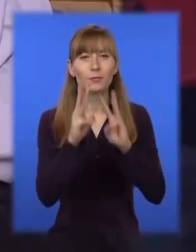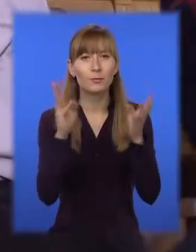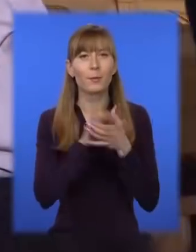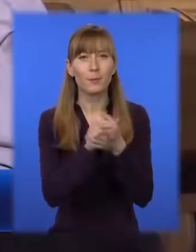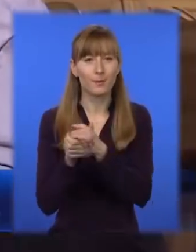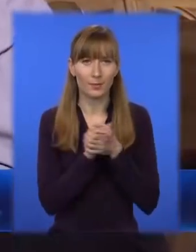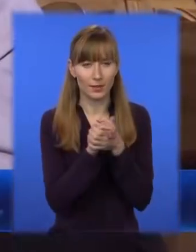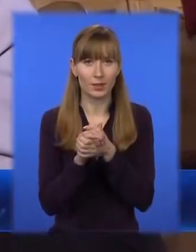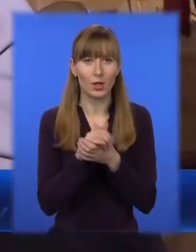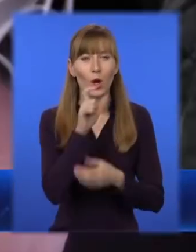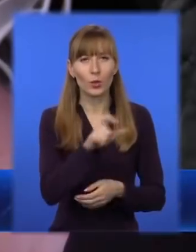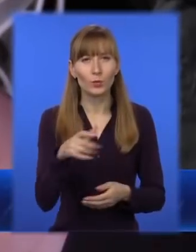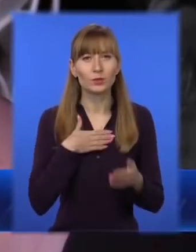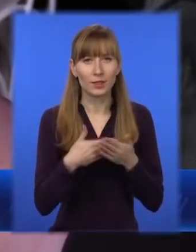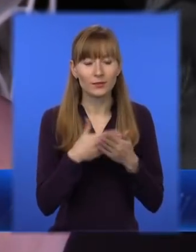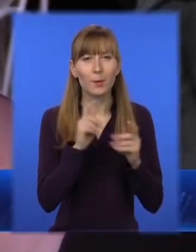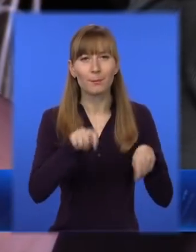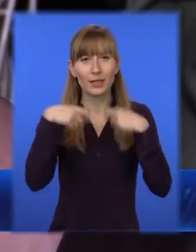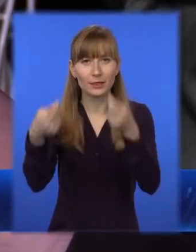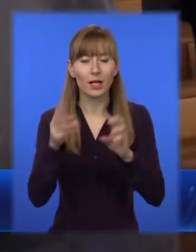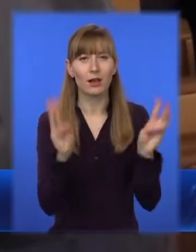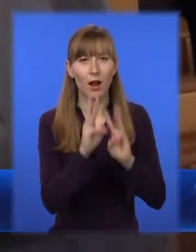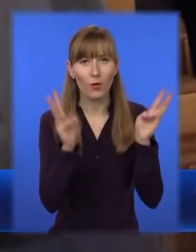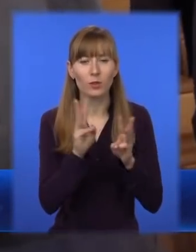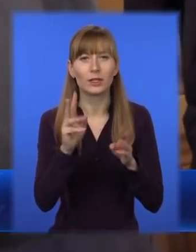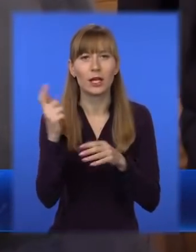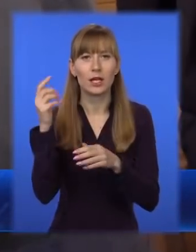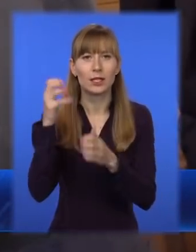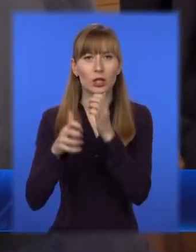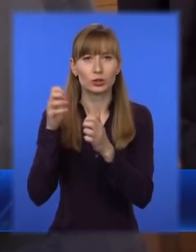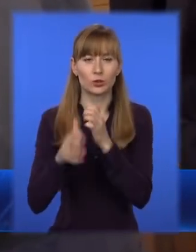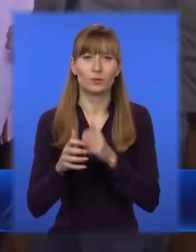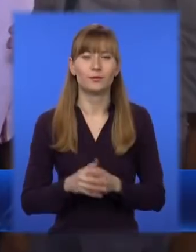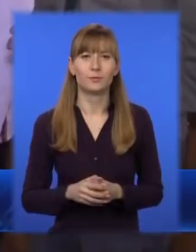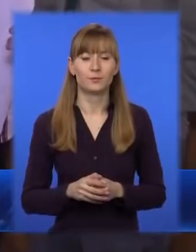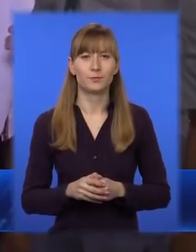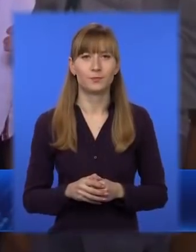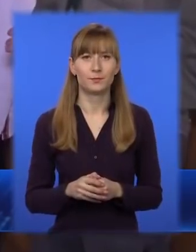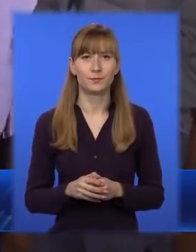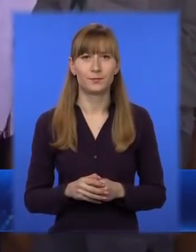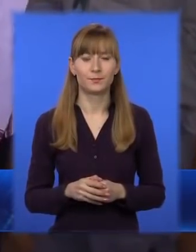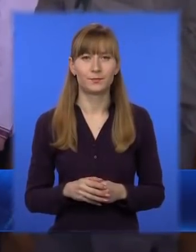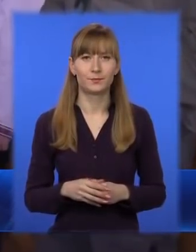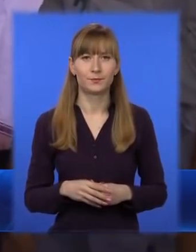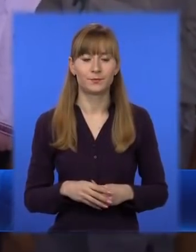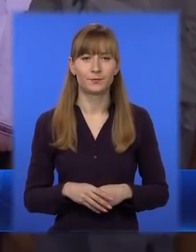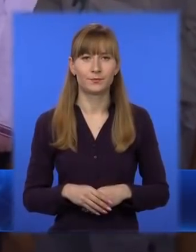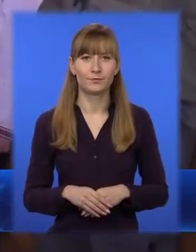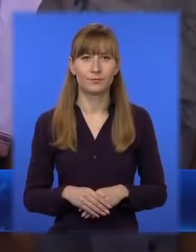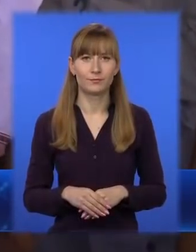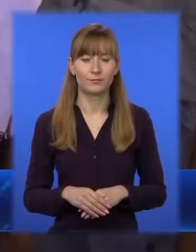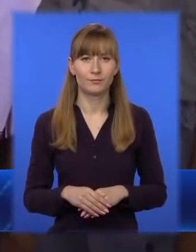Полум'я миру. Пластуни Кривого Рогу передали Віфлеємський вогонь скаутам Херсонщини. Небі